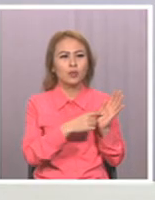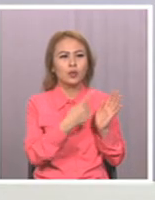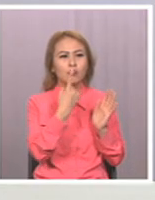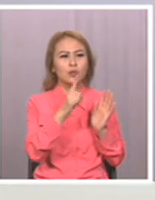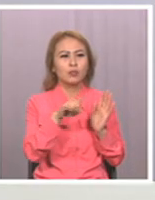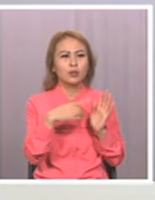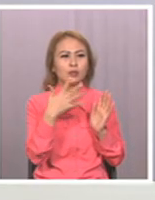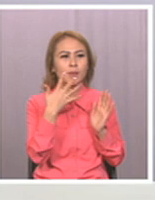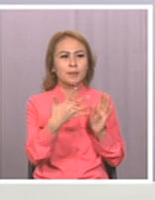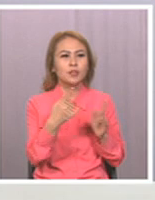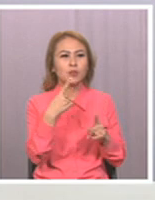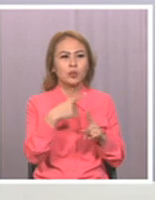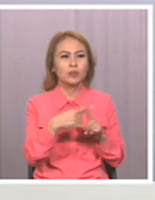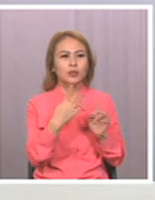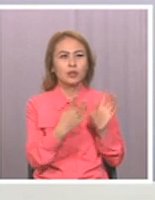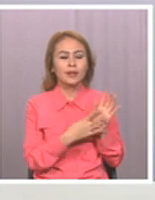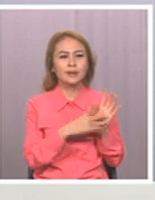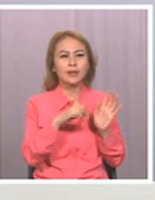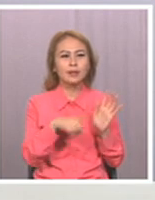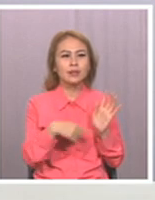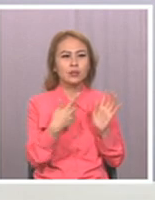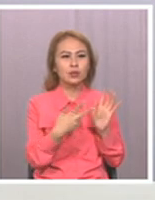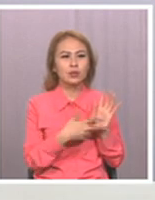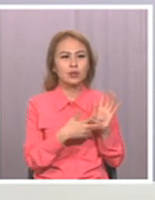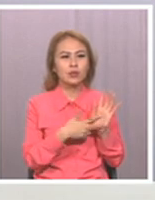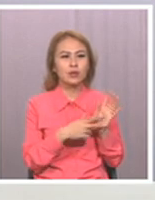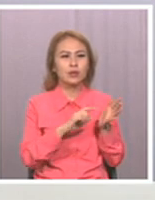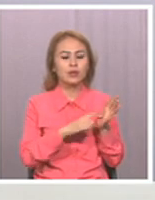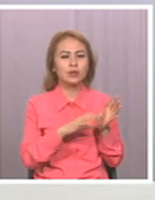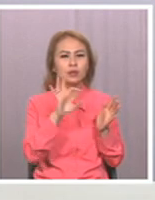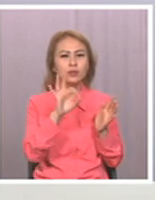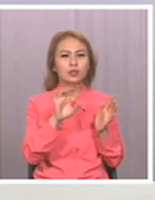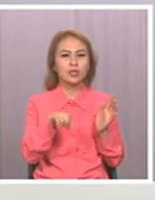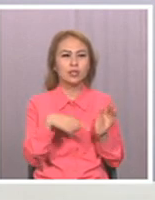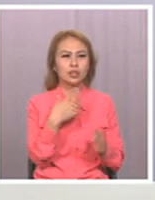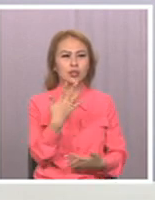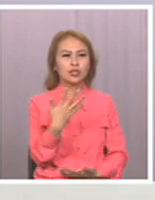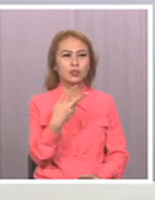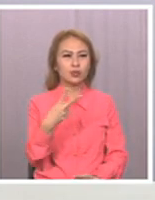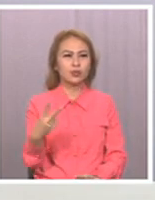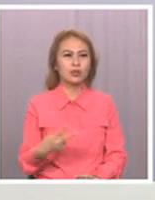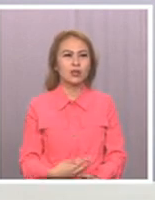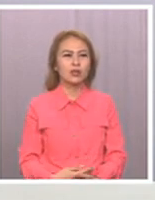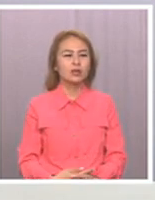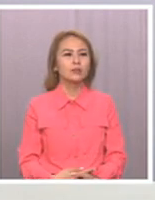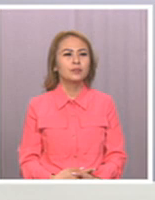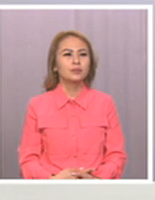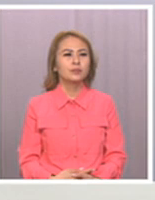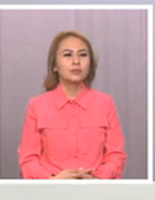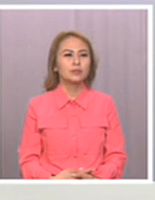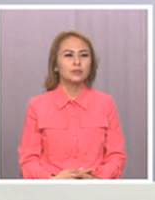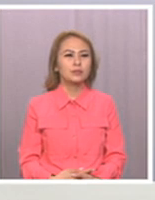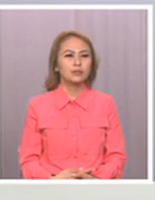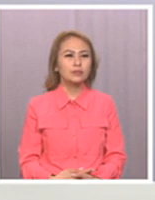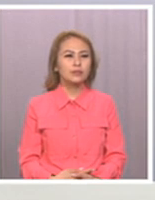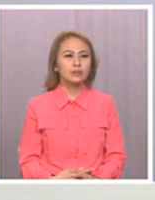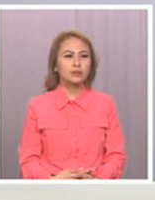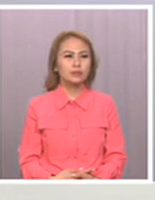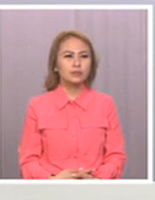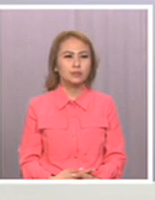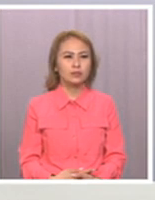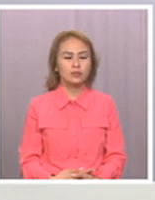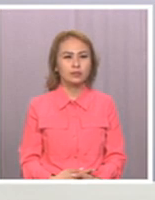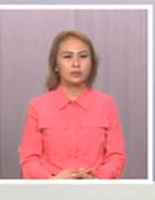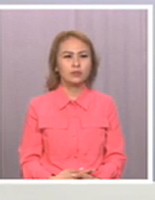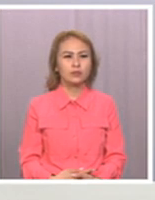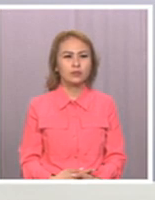көбейтеміз. Яғни, 1.15-ке көбейтеміз. Одан соң ол 9.18 км сағат жылдамдықпен 0.15 сағат